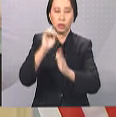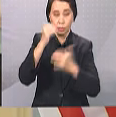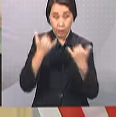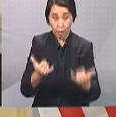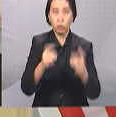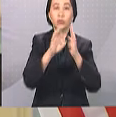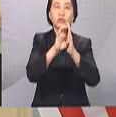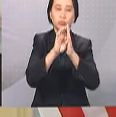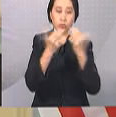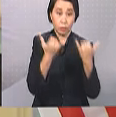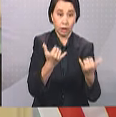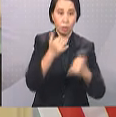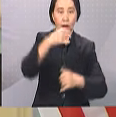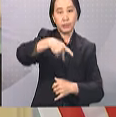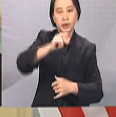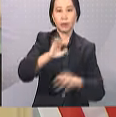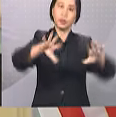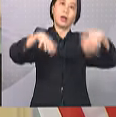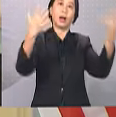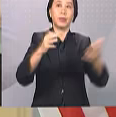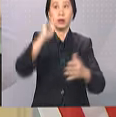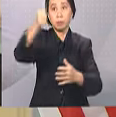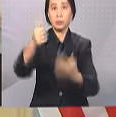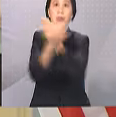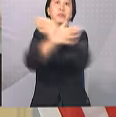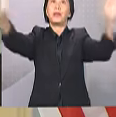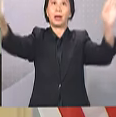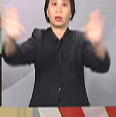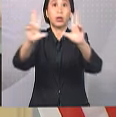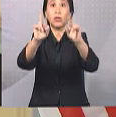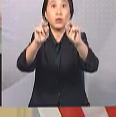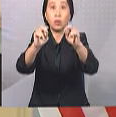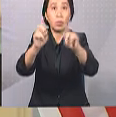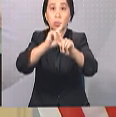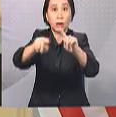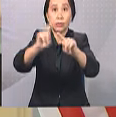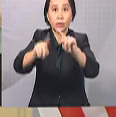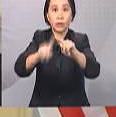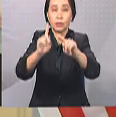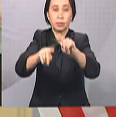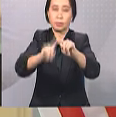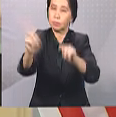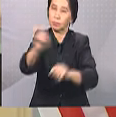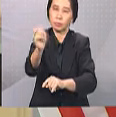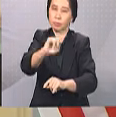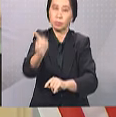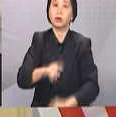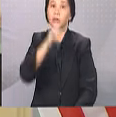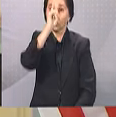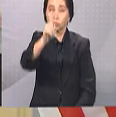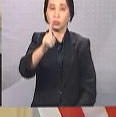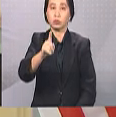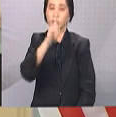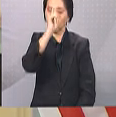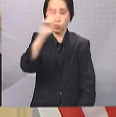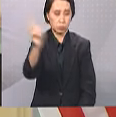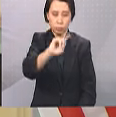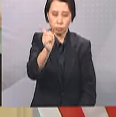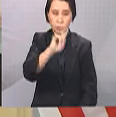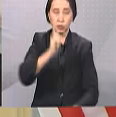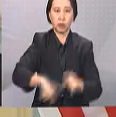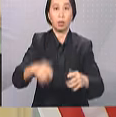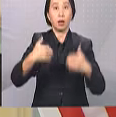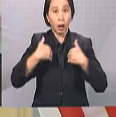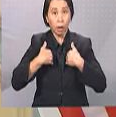kita rakyat boleh terus bergerak bebas seperti hari-hari sebelumnya. Tentu saja